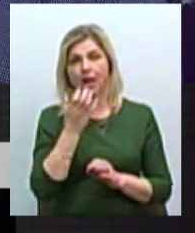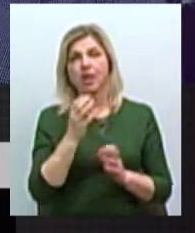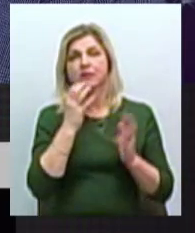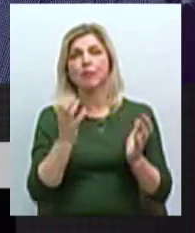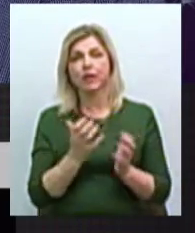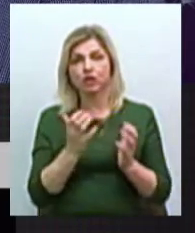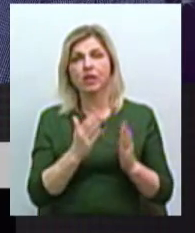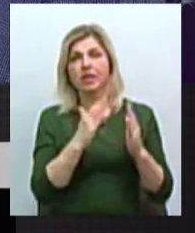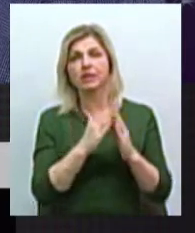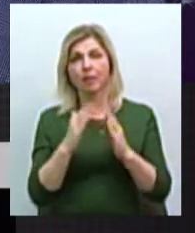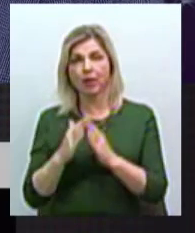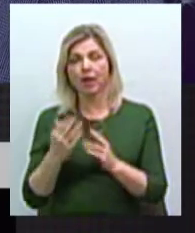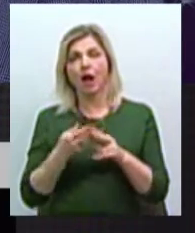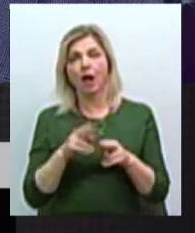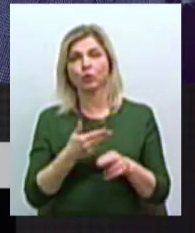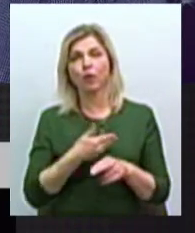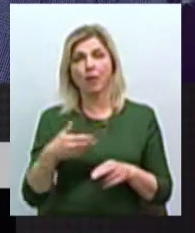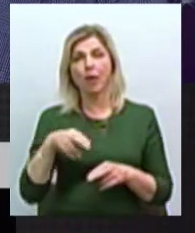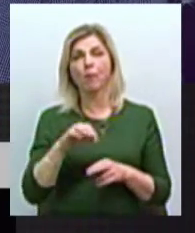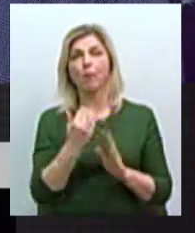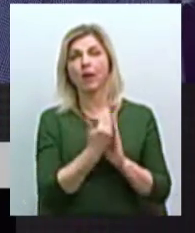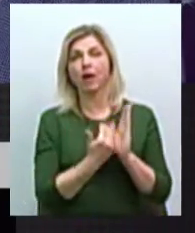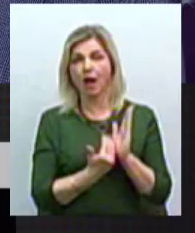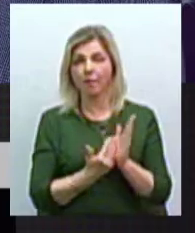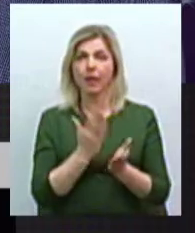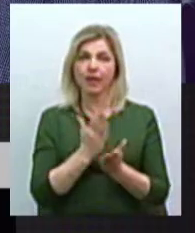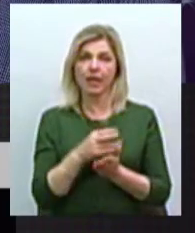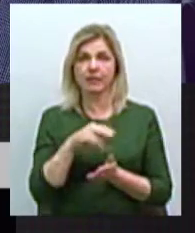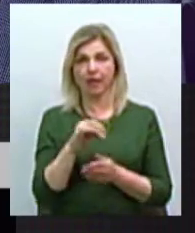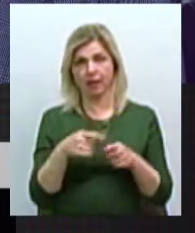теплосбережения зданий, которые мы по программе, и если такая программа